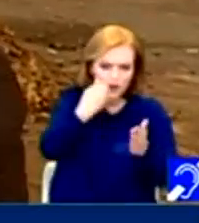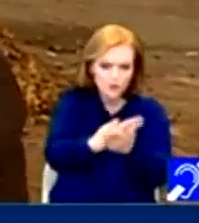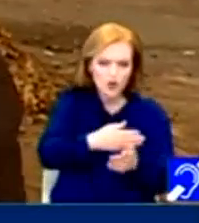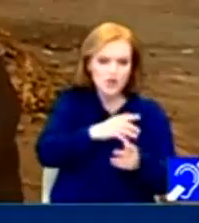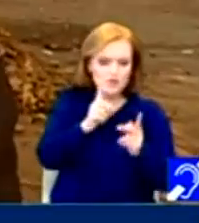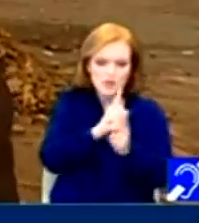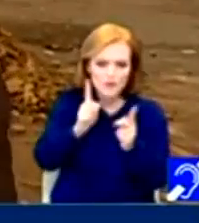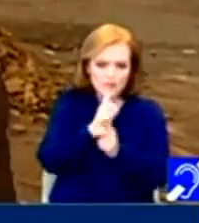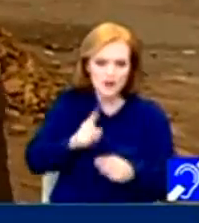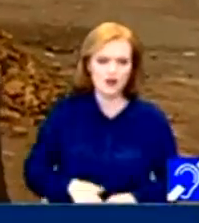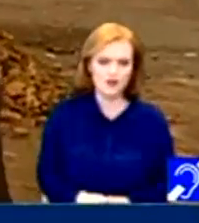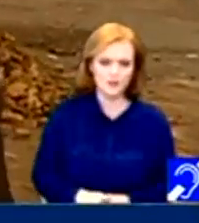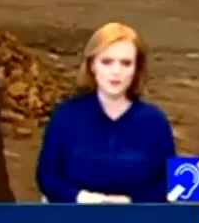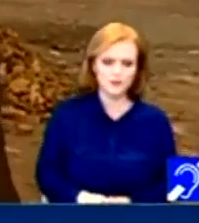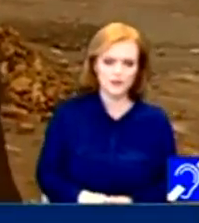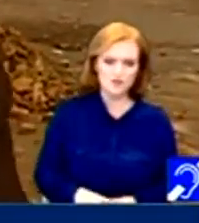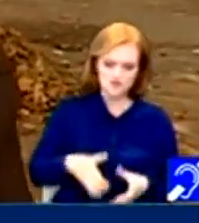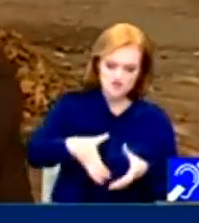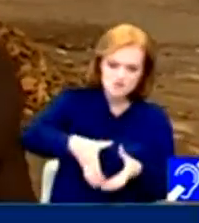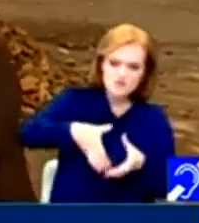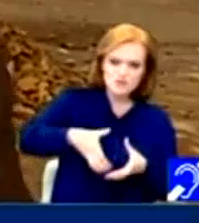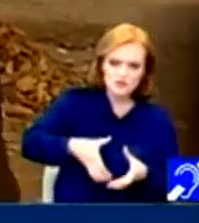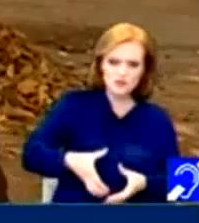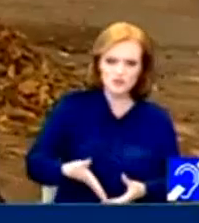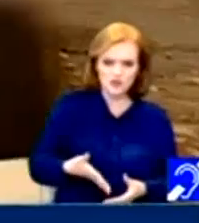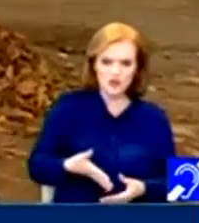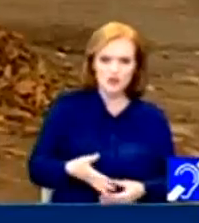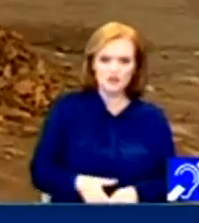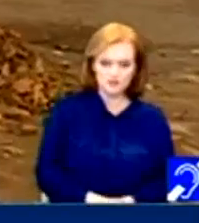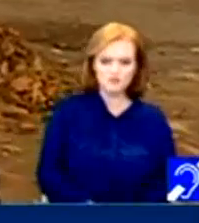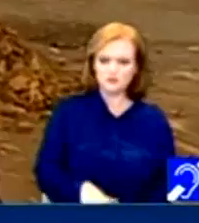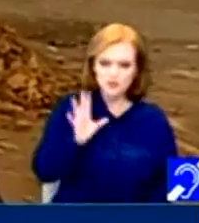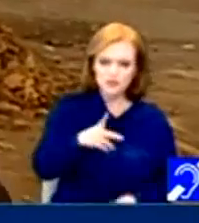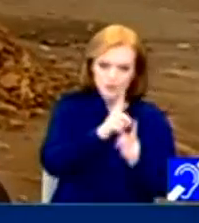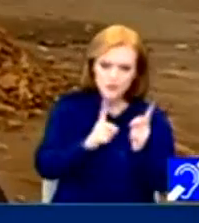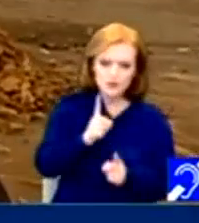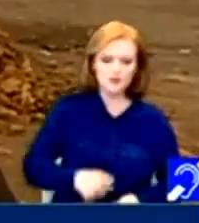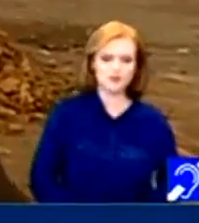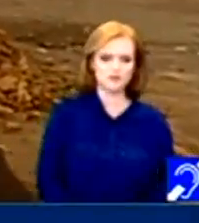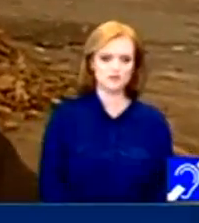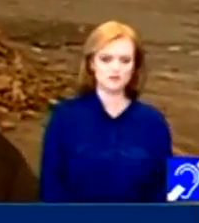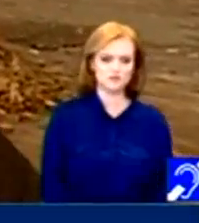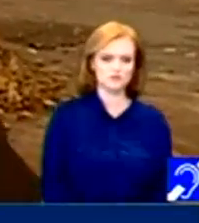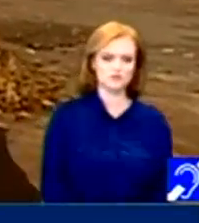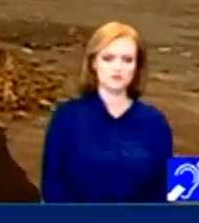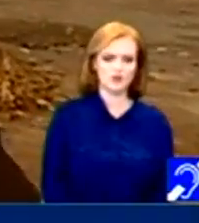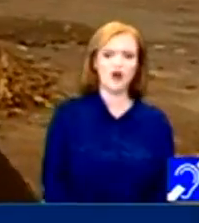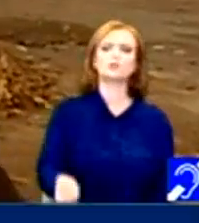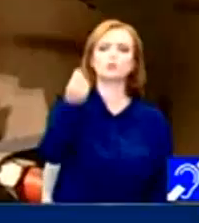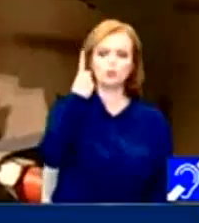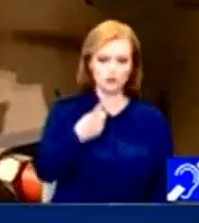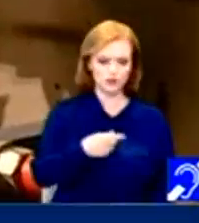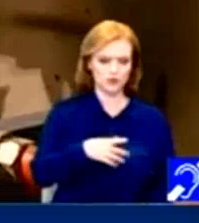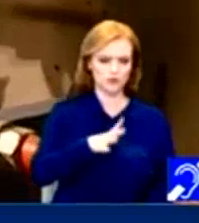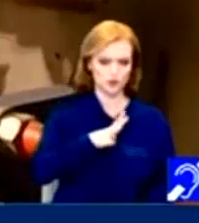așa ea. Nu știu cum mai e o leacă, dar sunt așa ea. Subțiri de tot. Subțiri de tot. Și de unde și